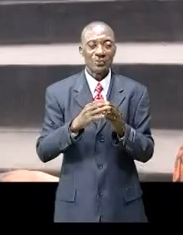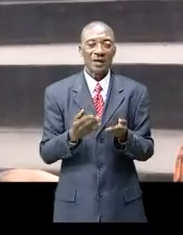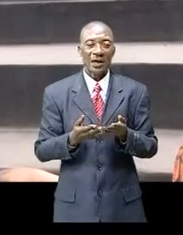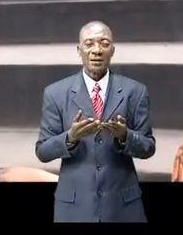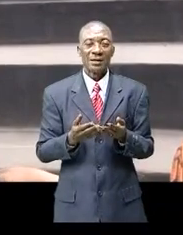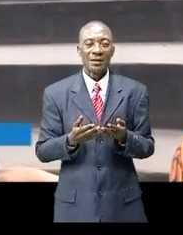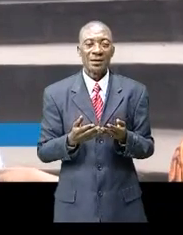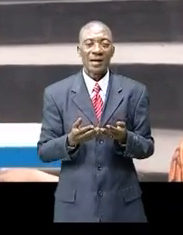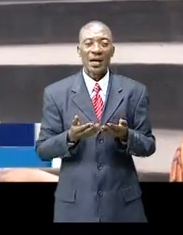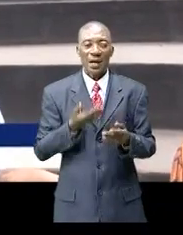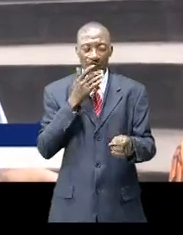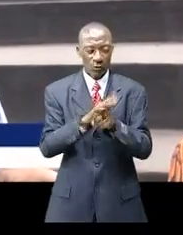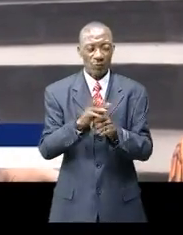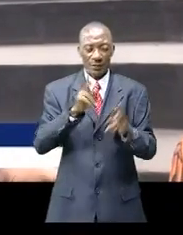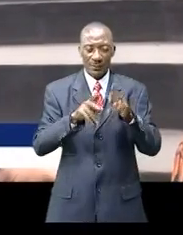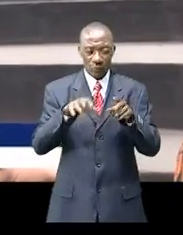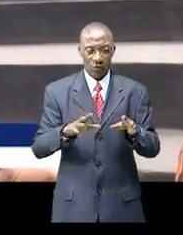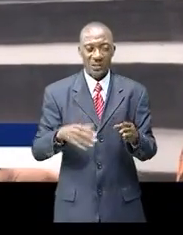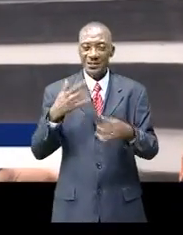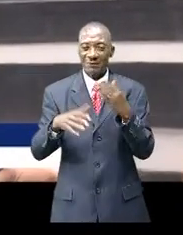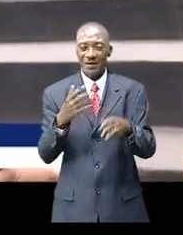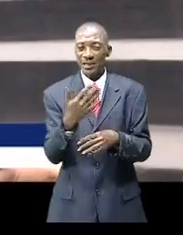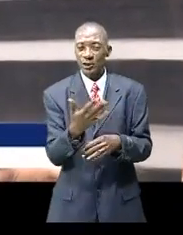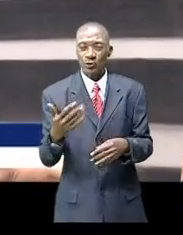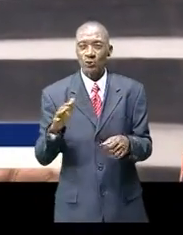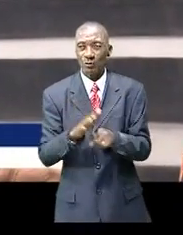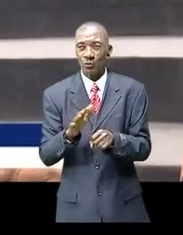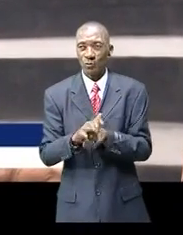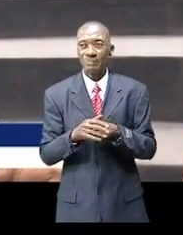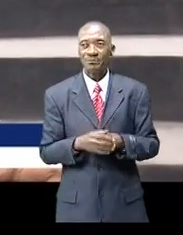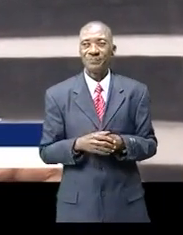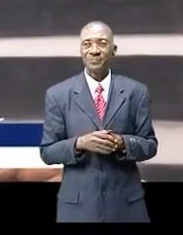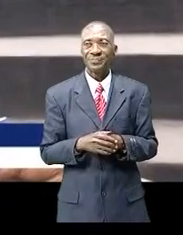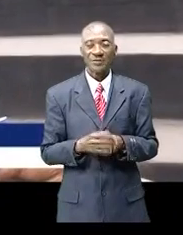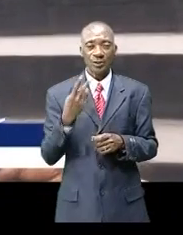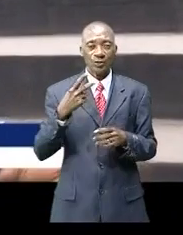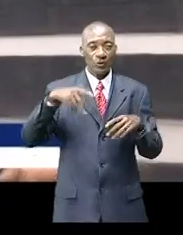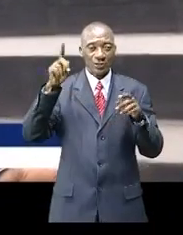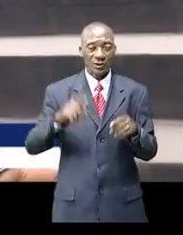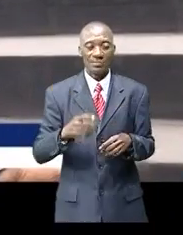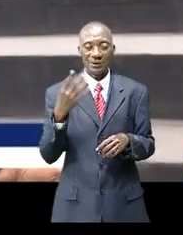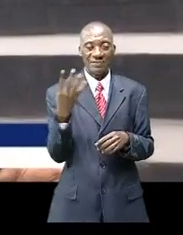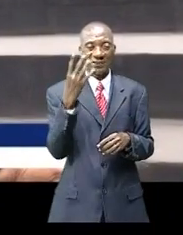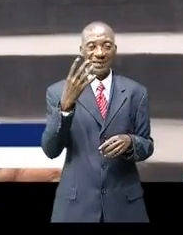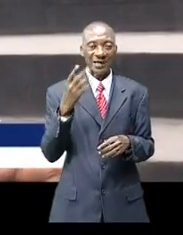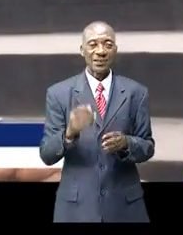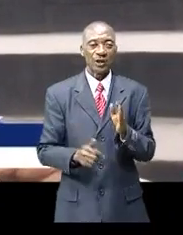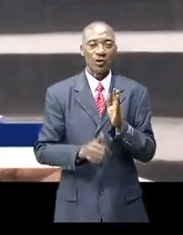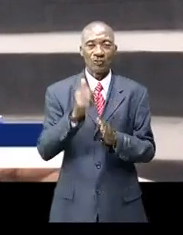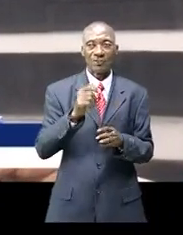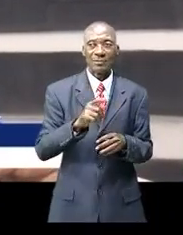Congo. Et c'est pour cela qu'on attend 2 ans après sa prise du pouvoir, soit le 24